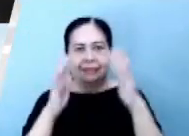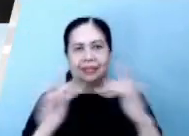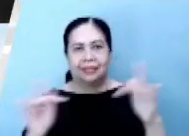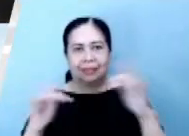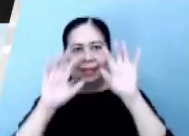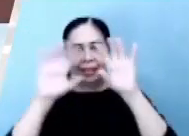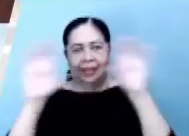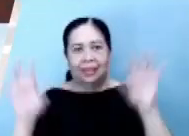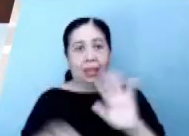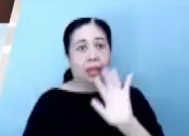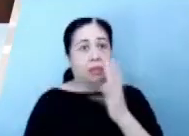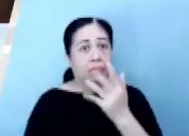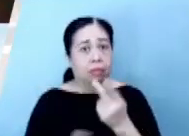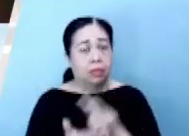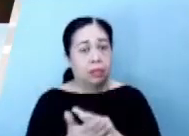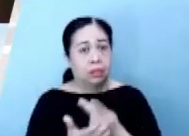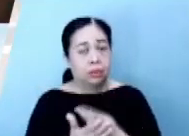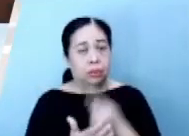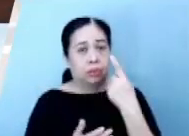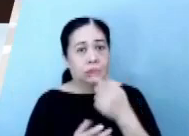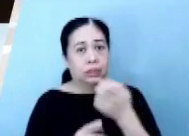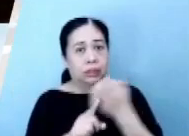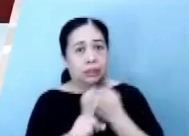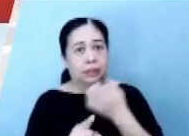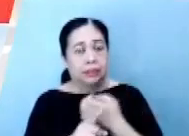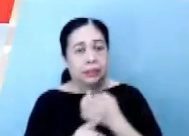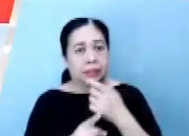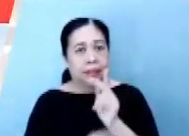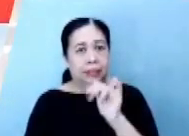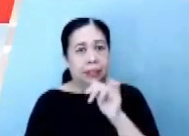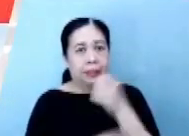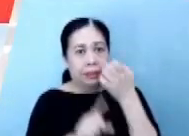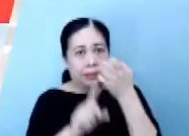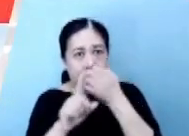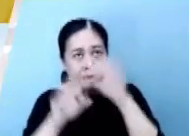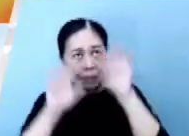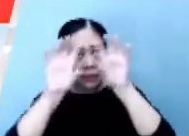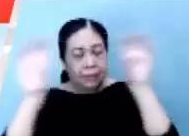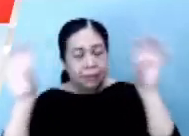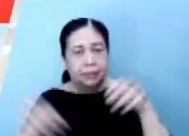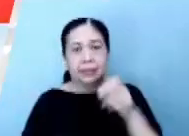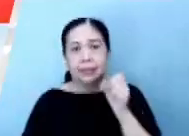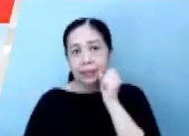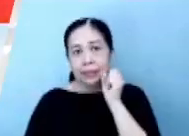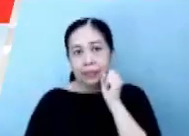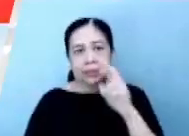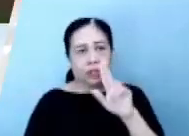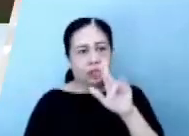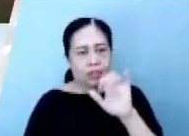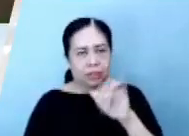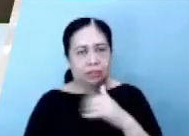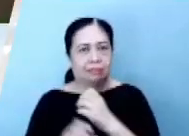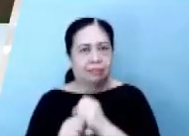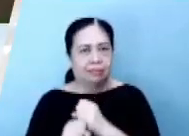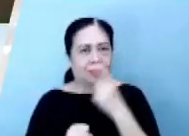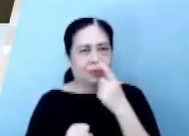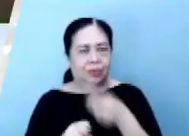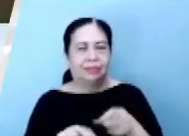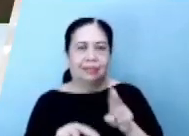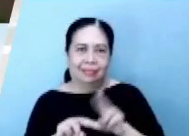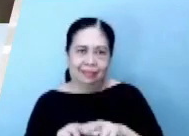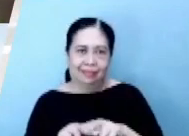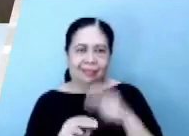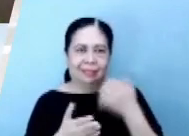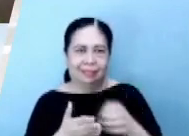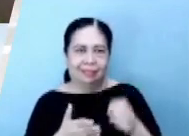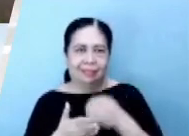5 piso ang bayad para sa kada isang kiping. Si Shirley dito na kumukuha ng pangdagdag gastusin sa